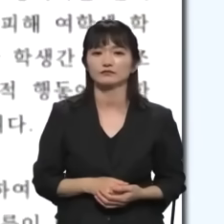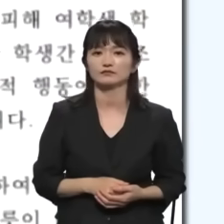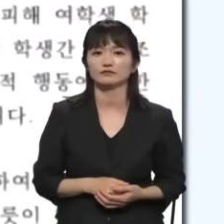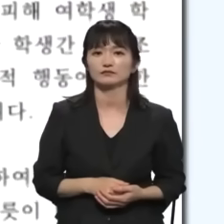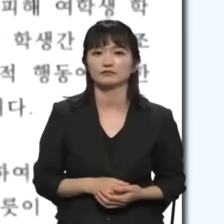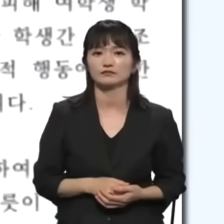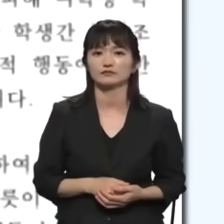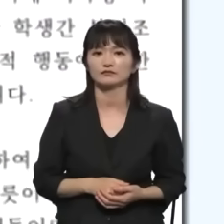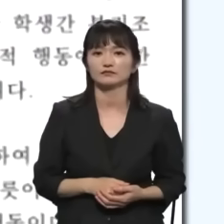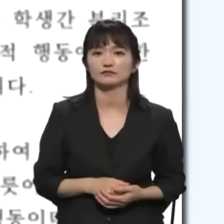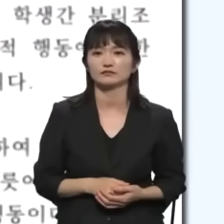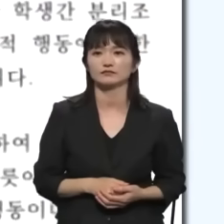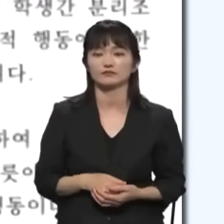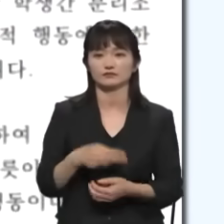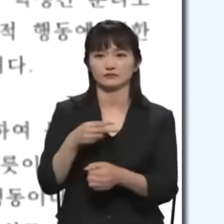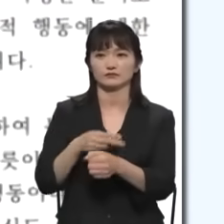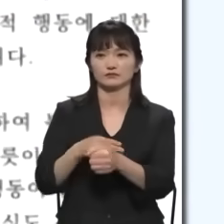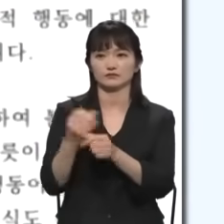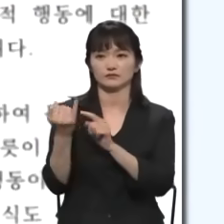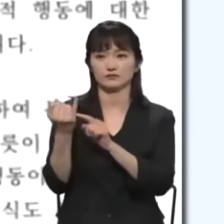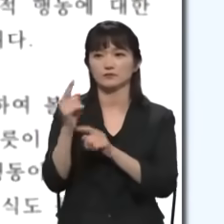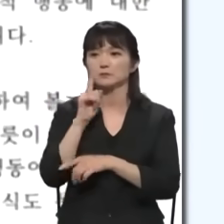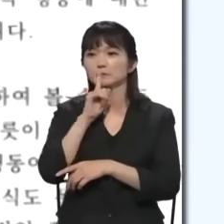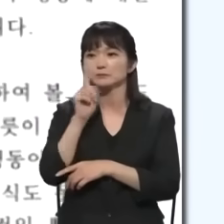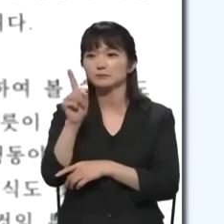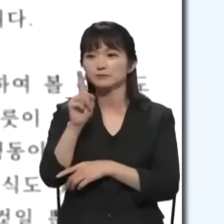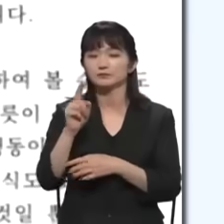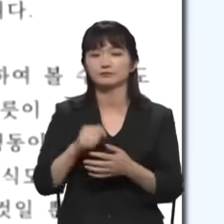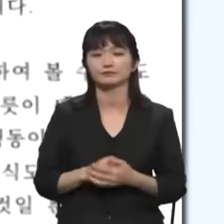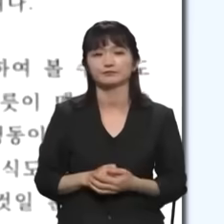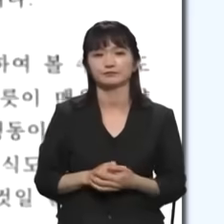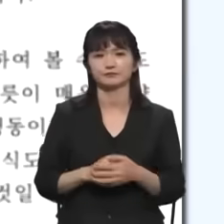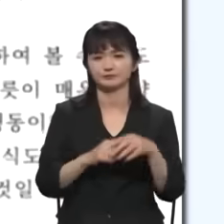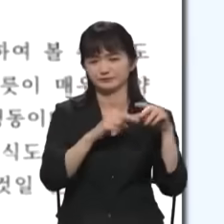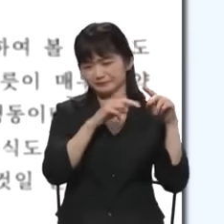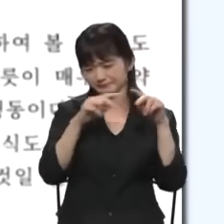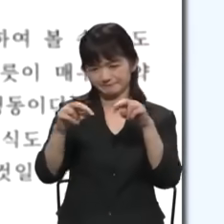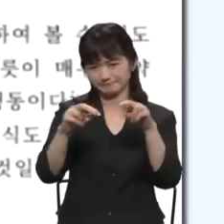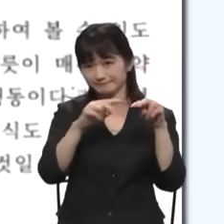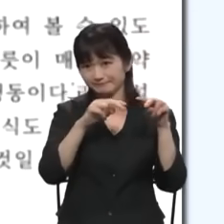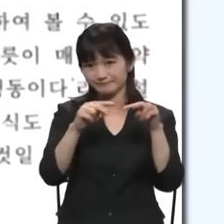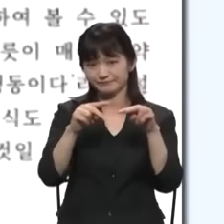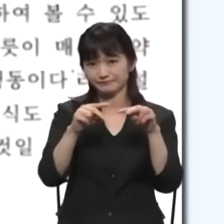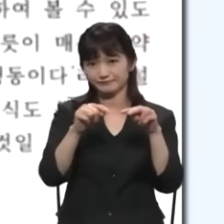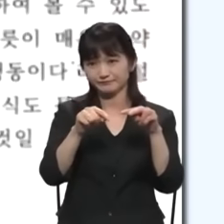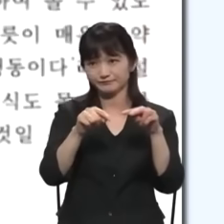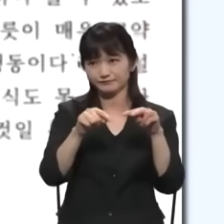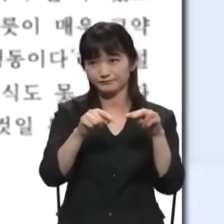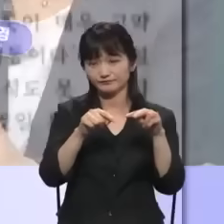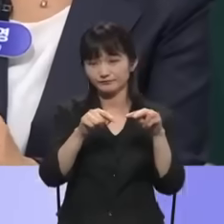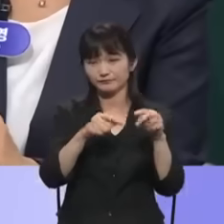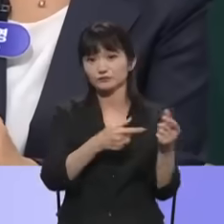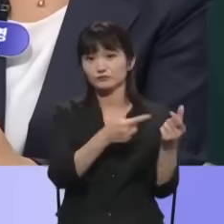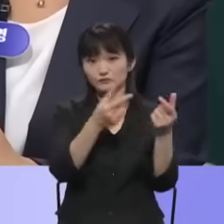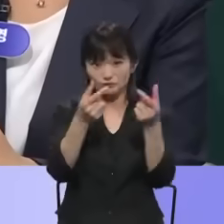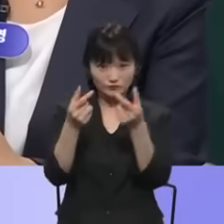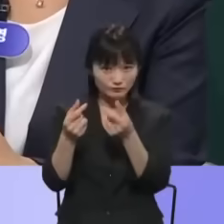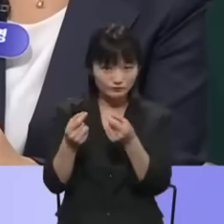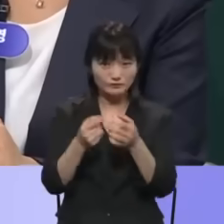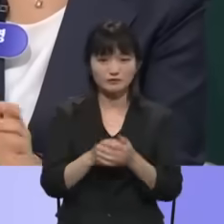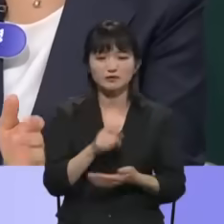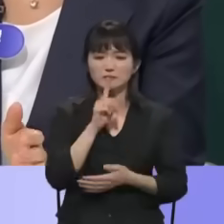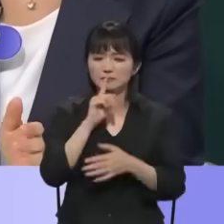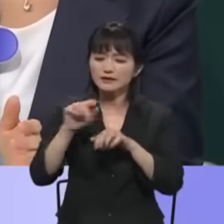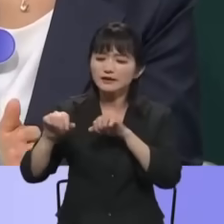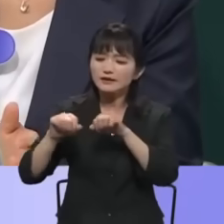교사 교사분이 말씀하신 거는 결국 쟁점은 이제 동일하거든요 이게 결국 이런 언행을